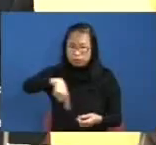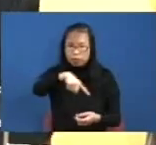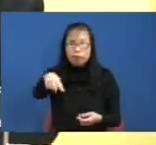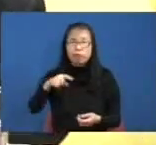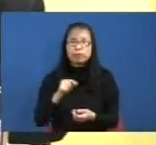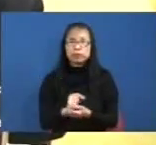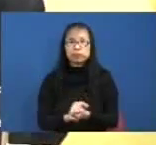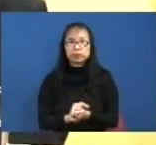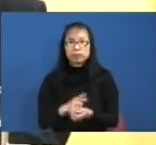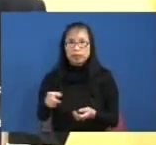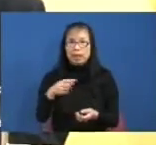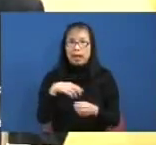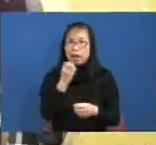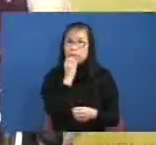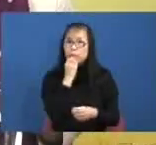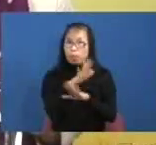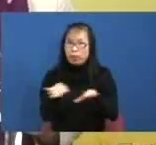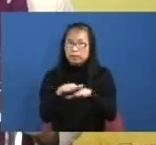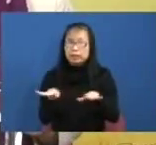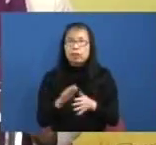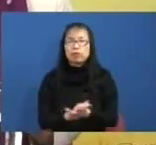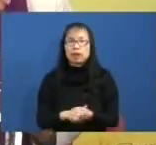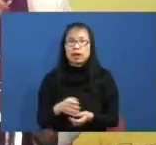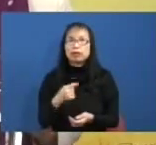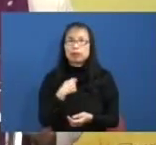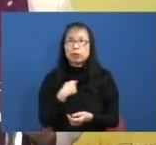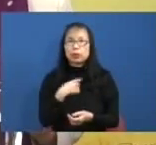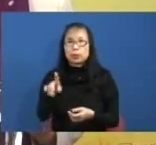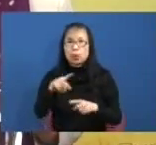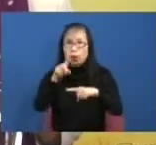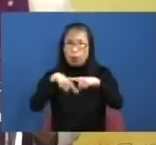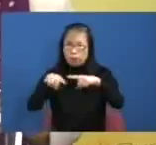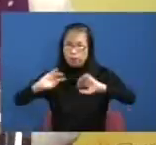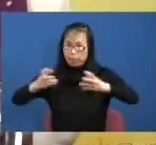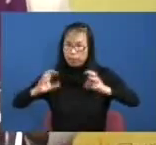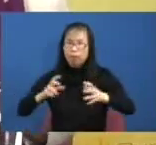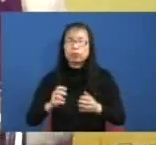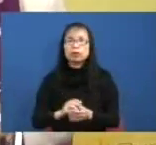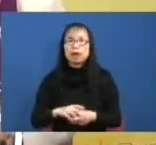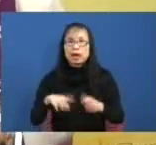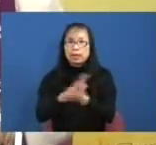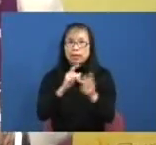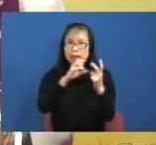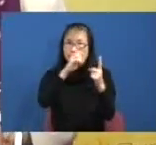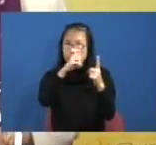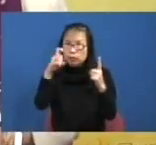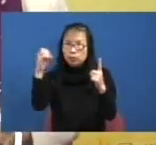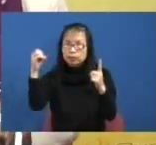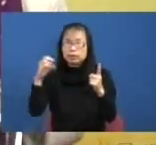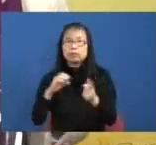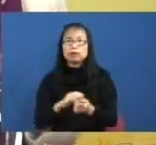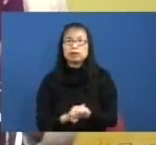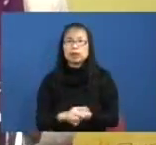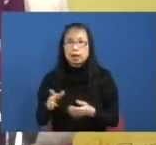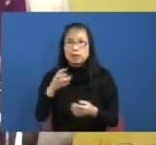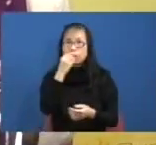係因為你東平洲嗰度咧，你淨係可以由大埔坳嗰度上船嗰邊，咁由1990年咧嗰個即係